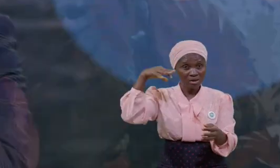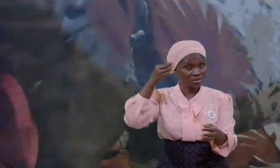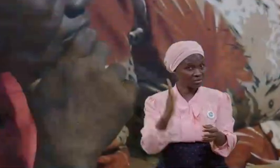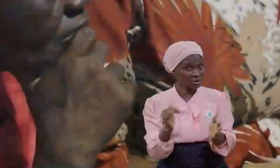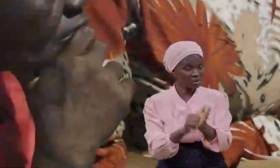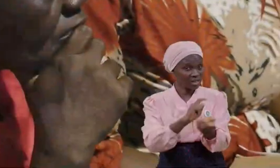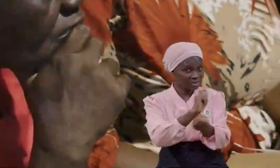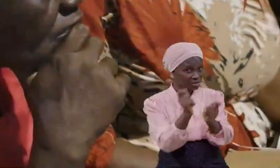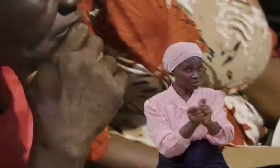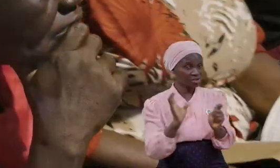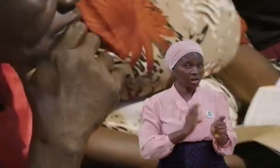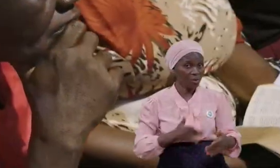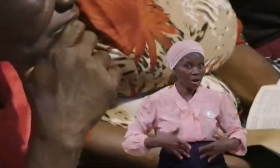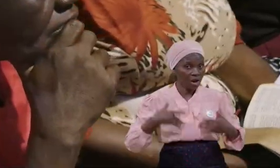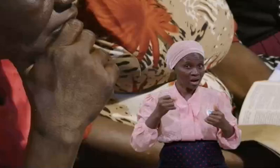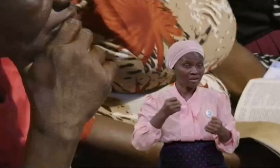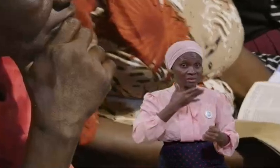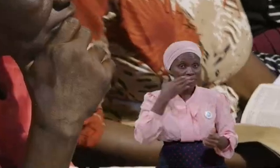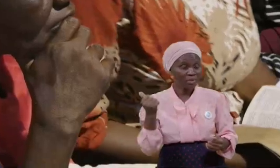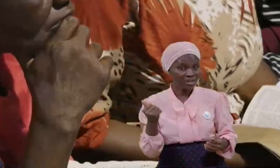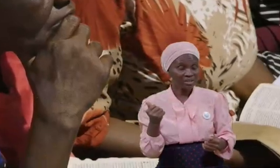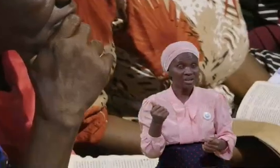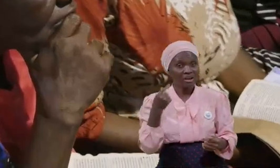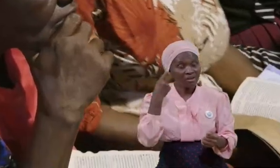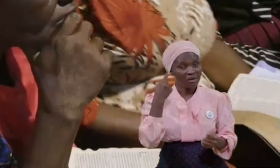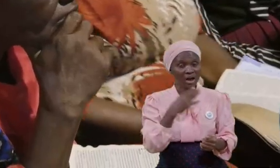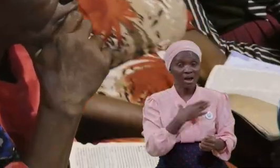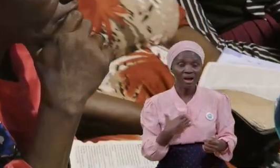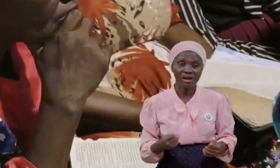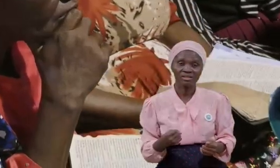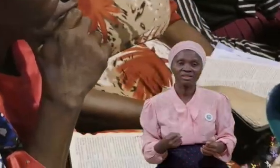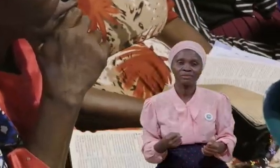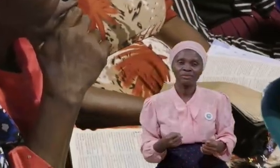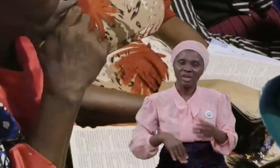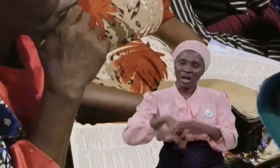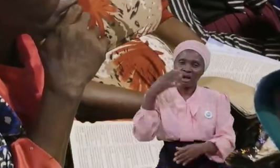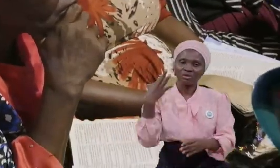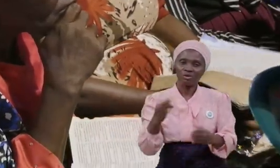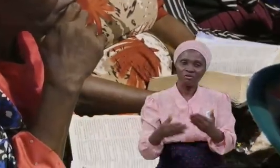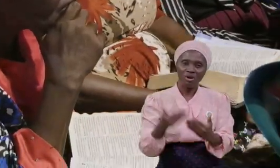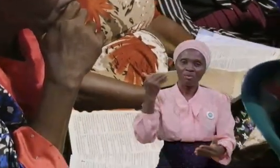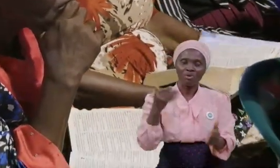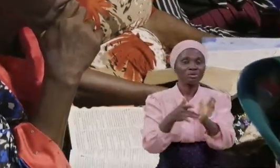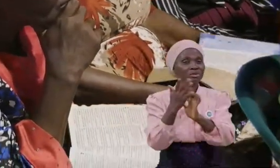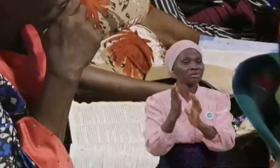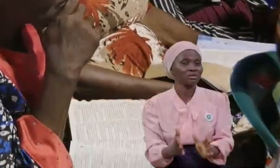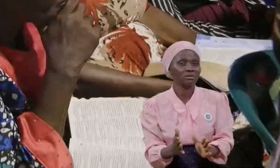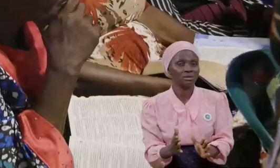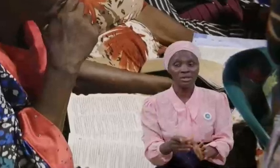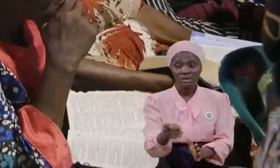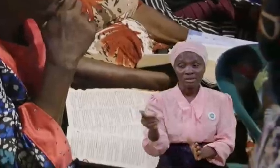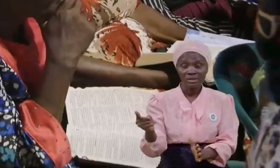la pitié pour le presque chrétien, c'est que, apprenant toujours et ne pouvant